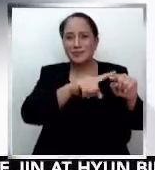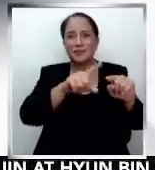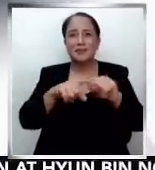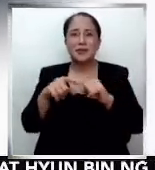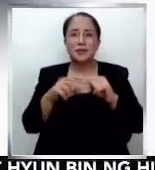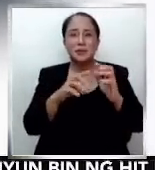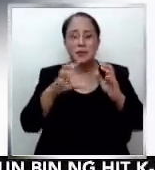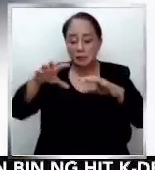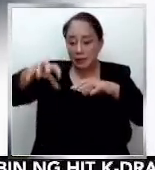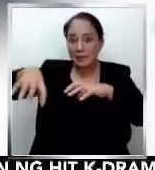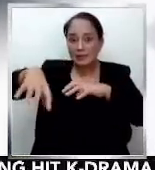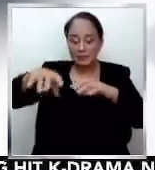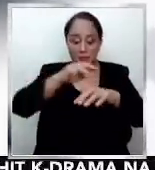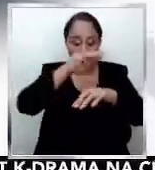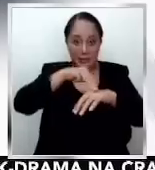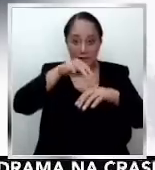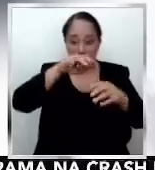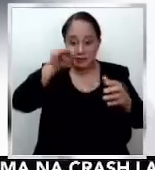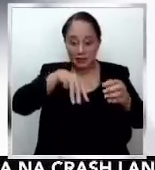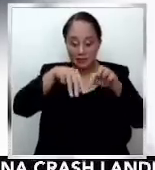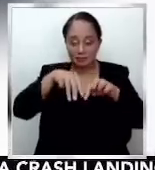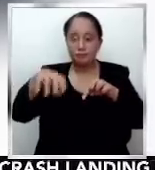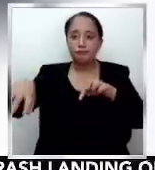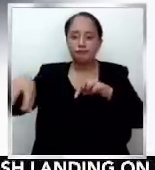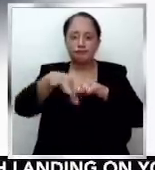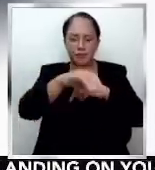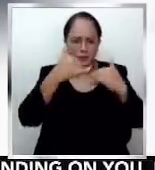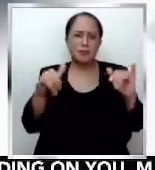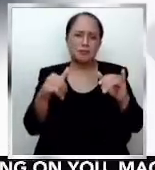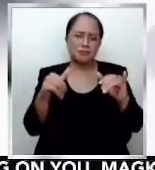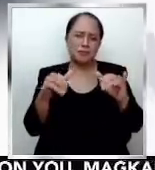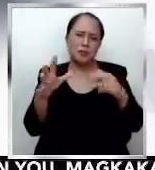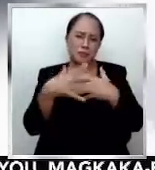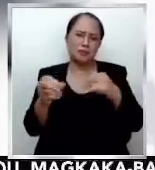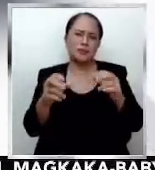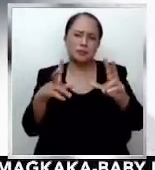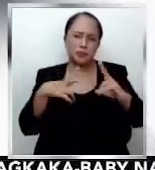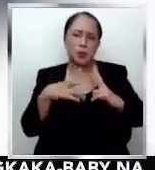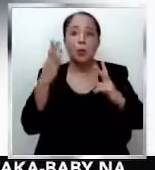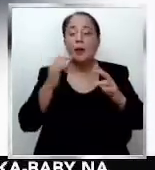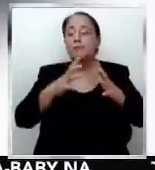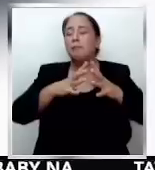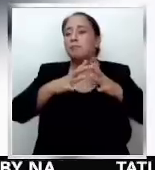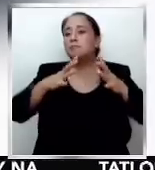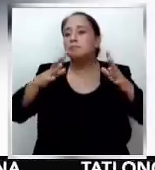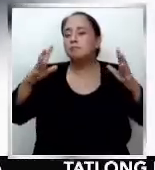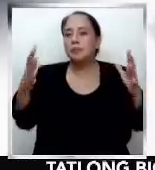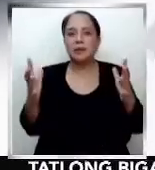karatig syudad na magdeklara rin dahil medyo malaki